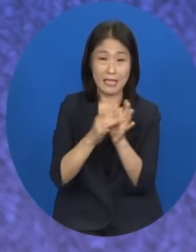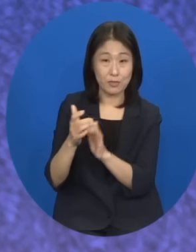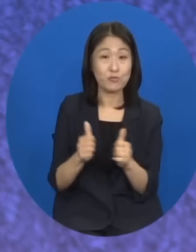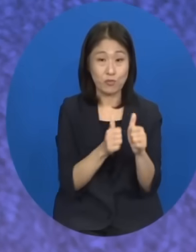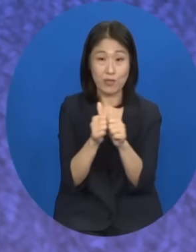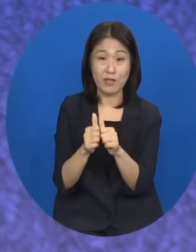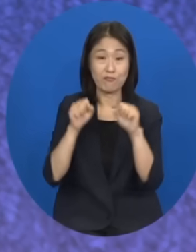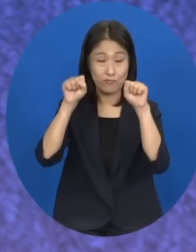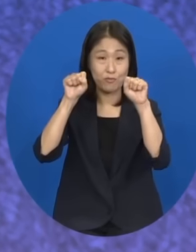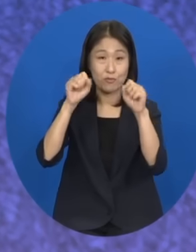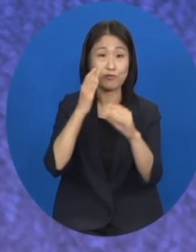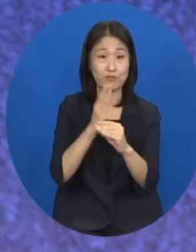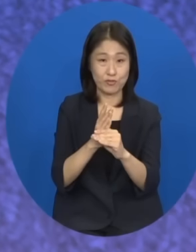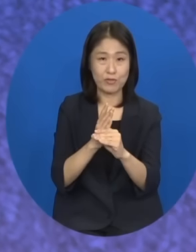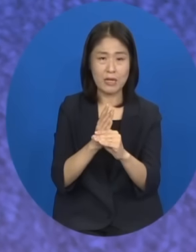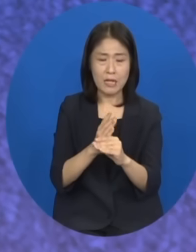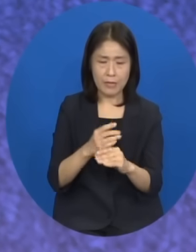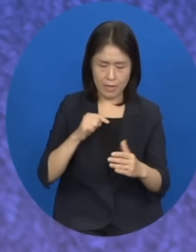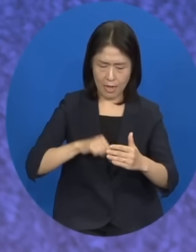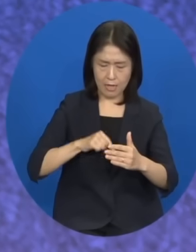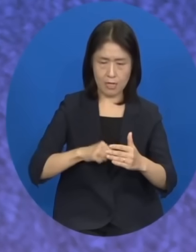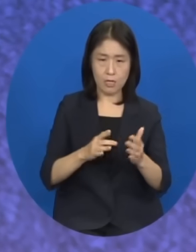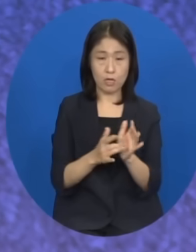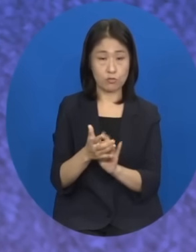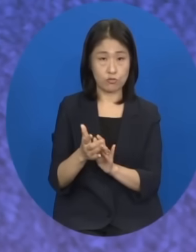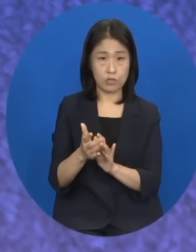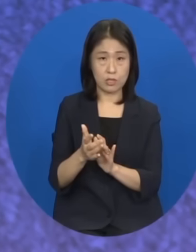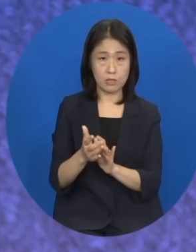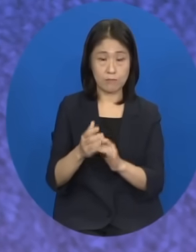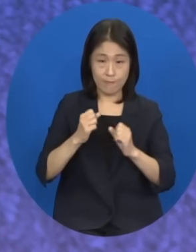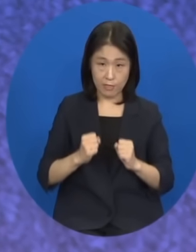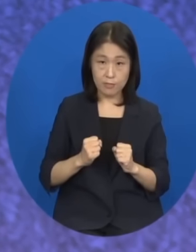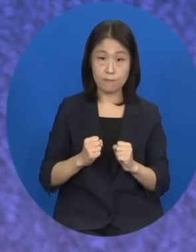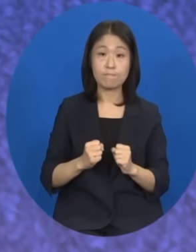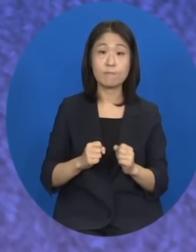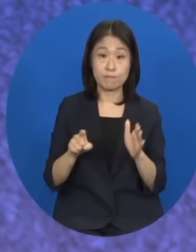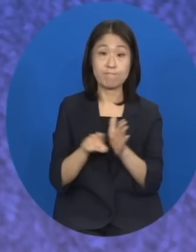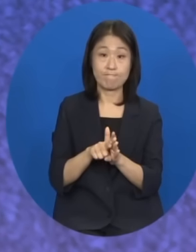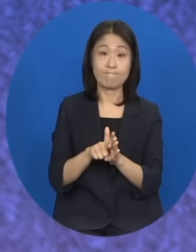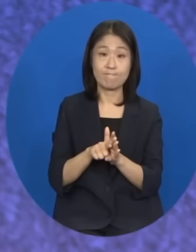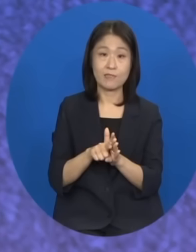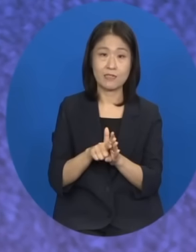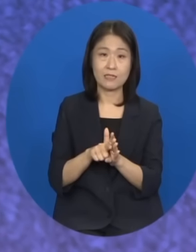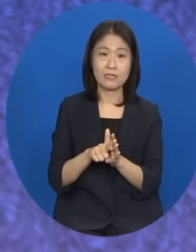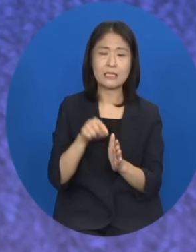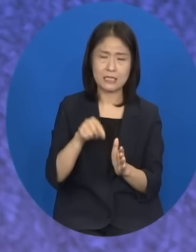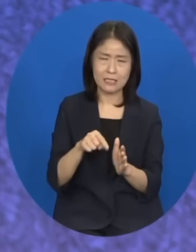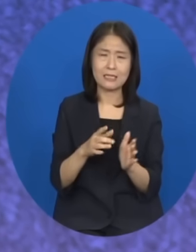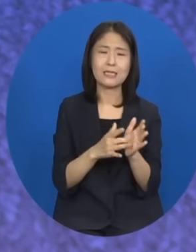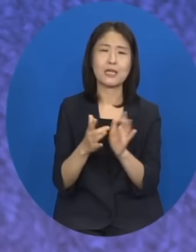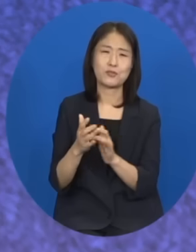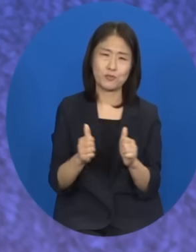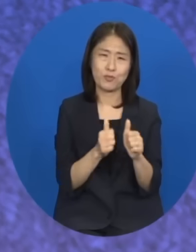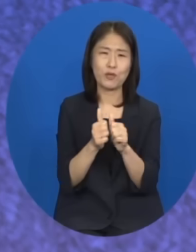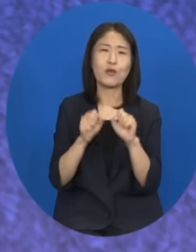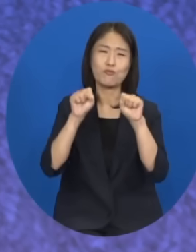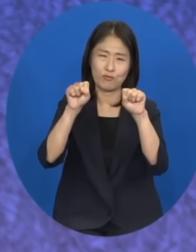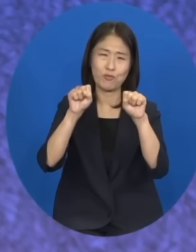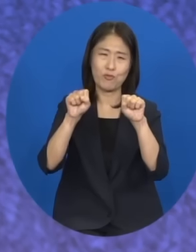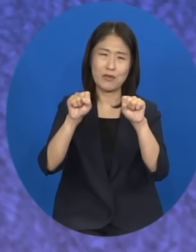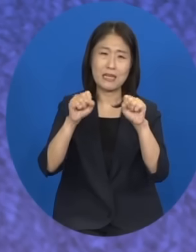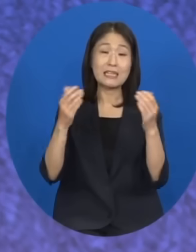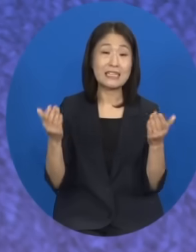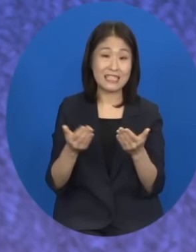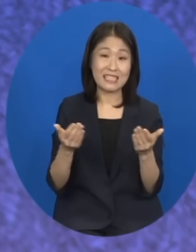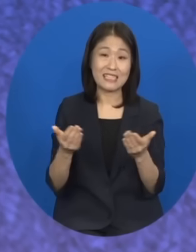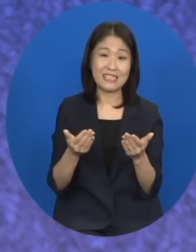것을 정말 믿자, 그렇게 예수동행 운동을 하고 사역을 할 수 있게